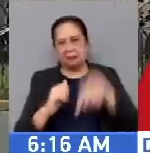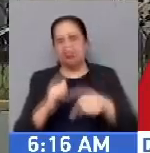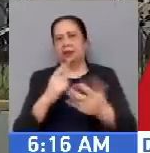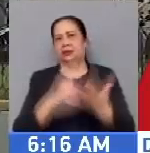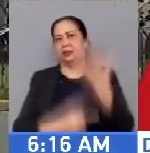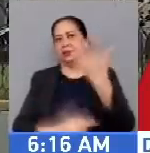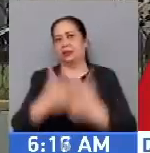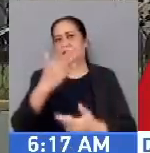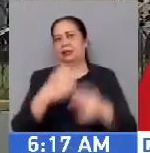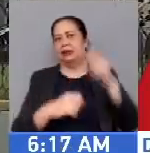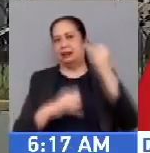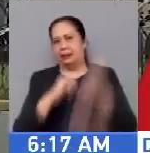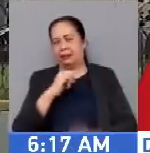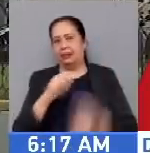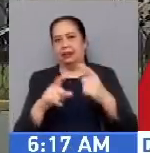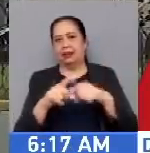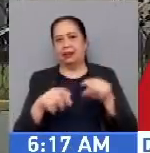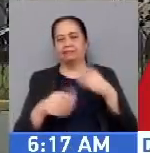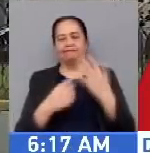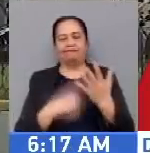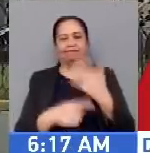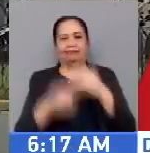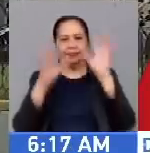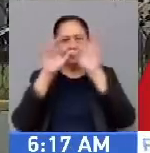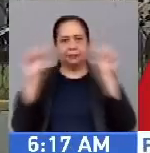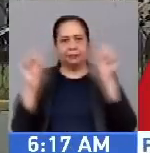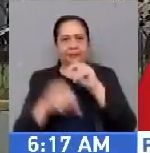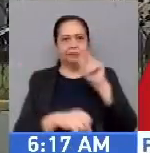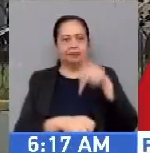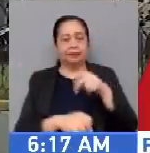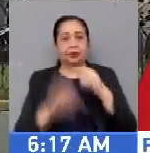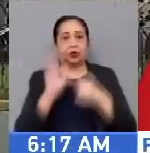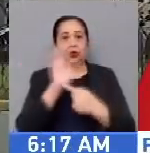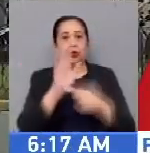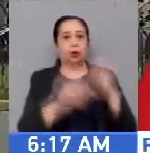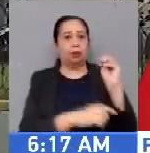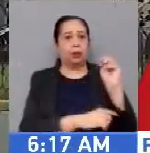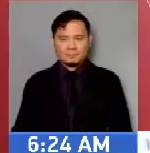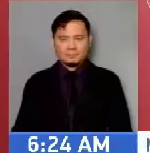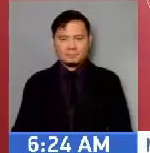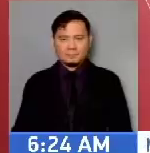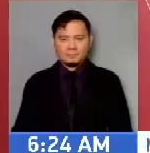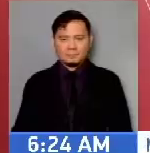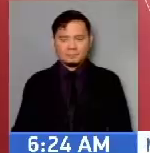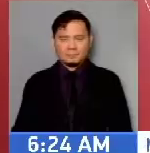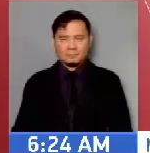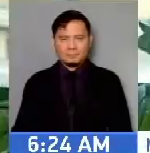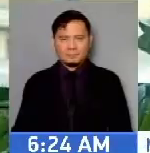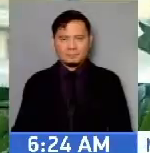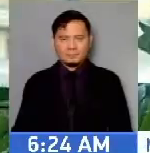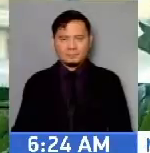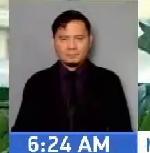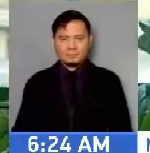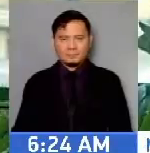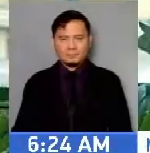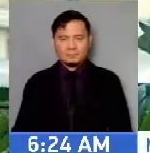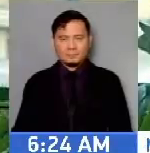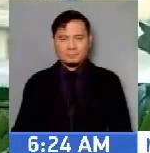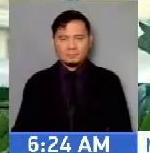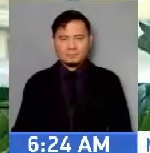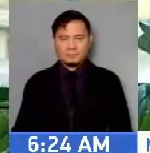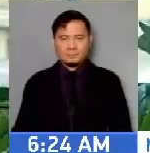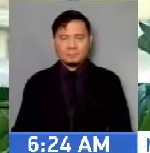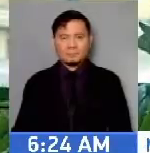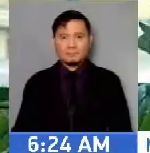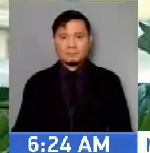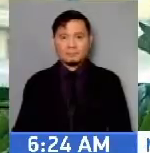vice presidential debates. Ipapalabas po ito mula May 2 hanggang May 6. Nagkain ng partial motion for reconsideration sa